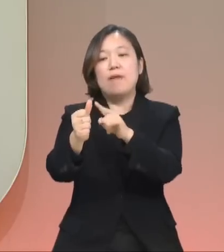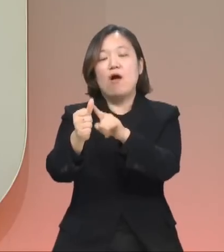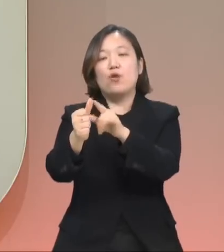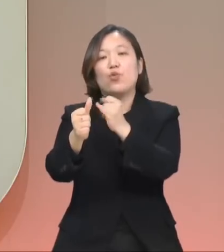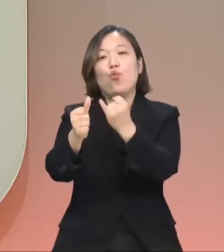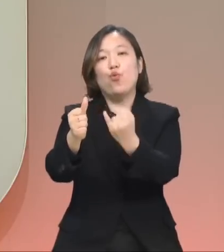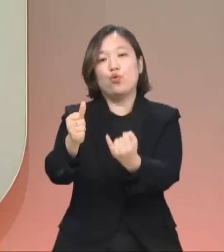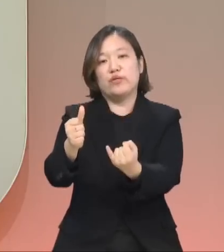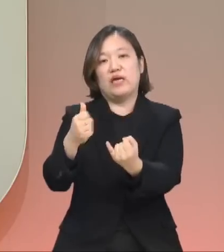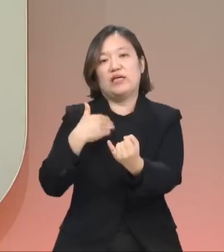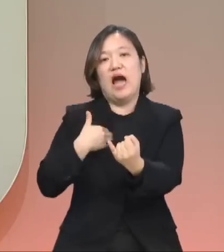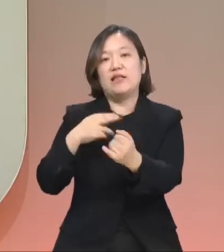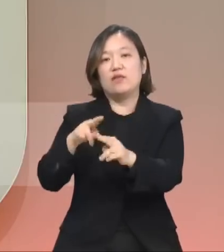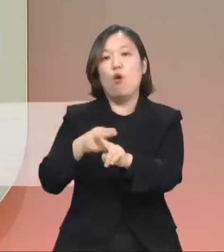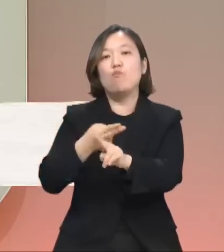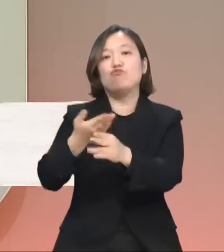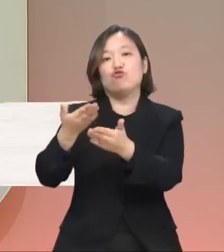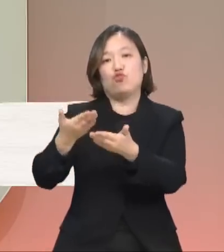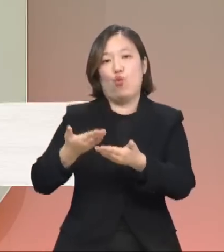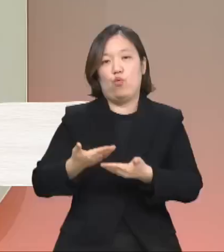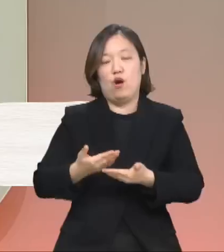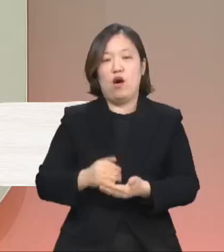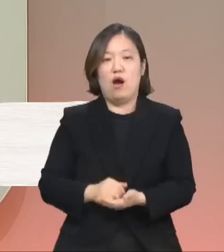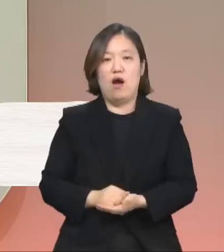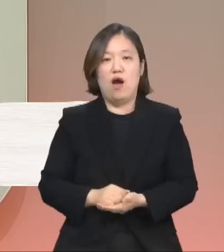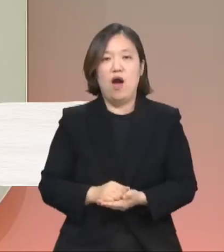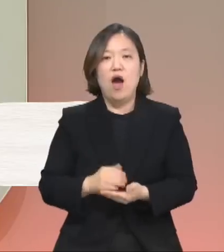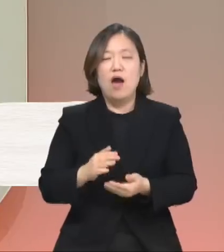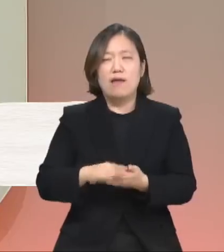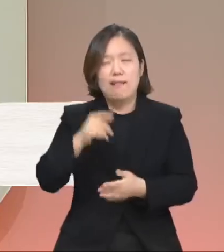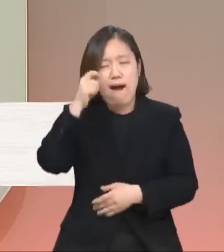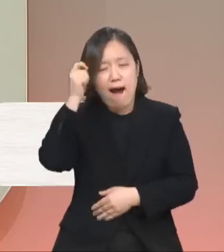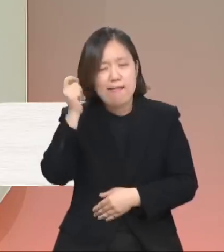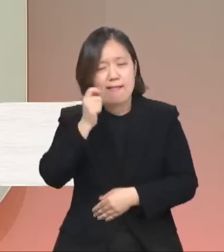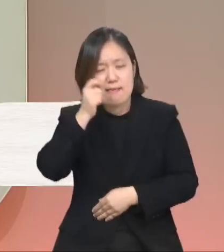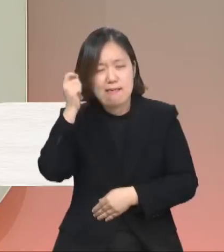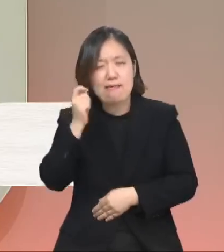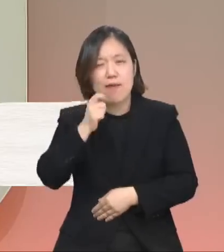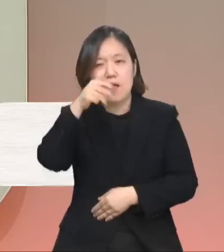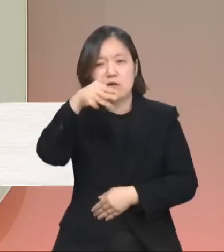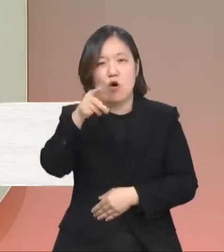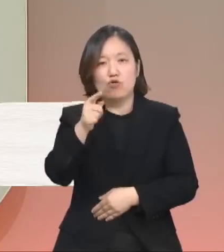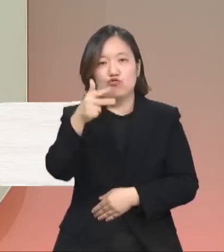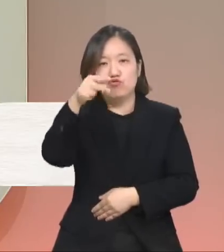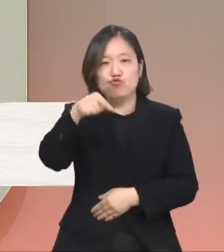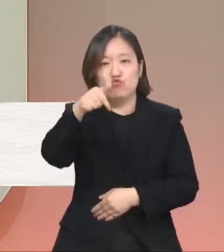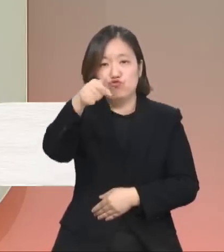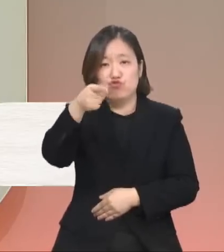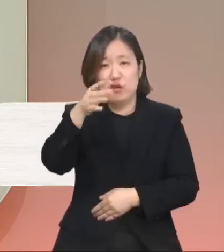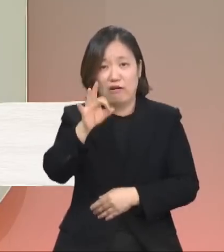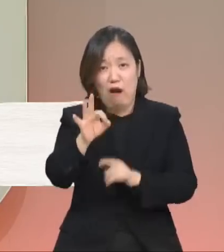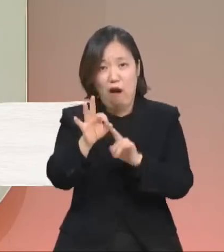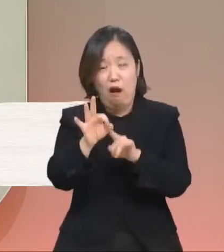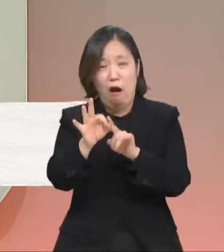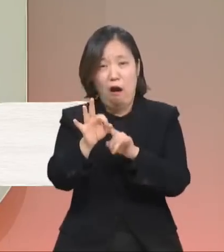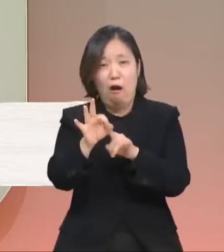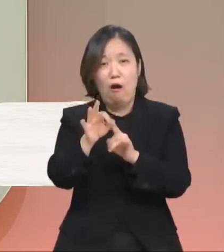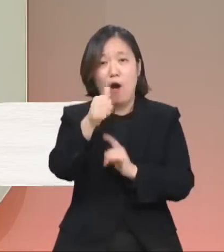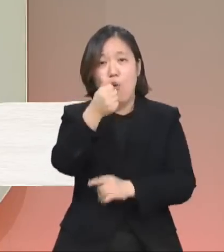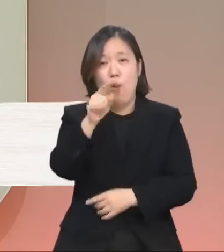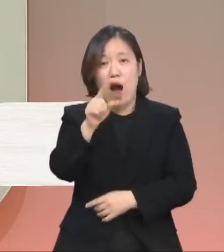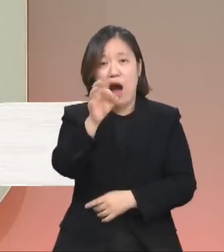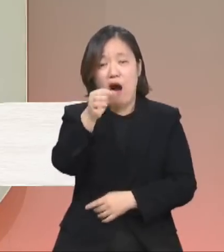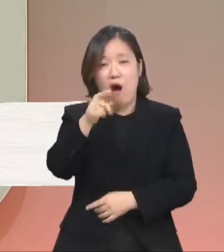봅니다 새벽마다 천수경과 약사여래불 정금가 화엄경